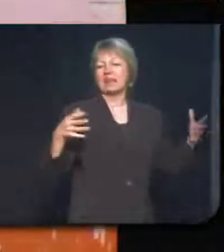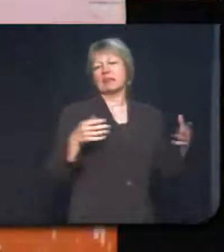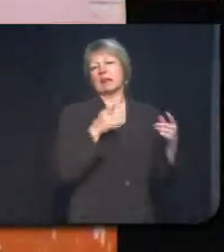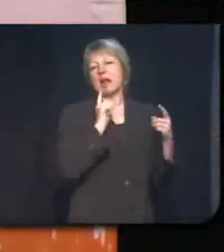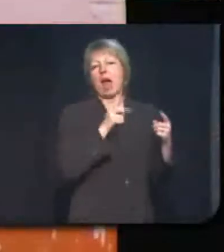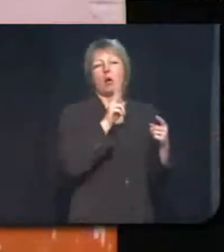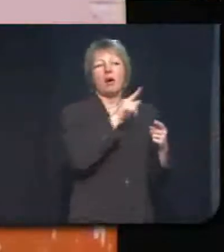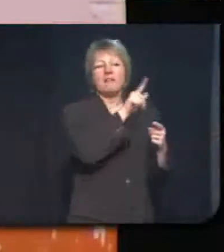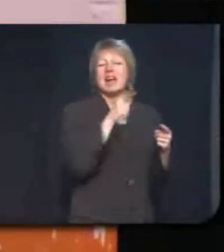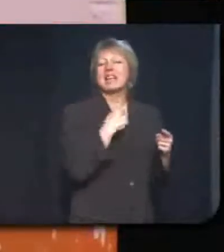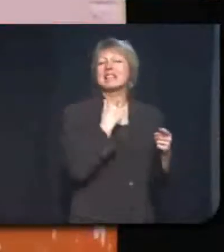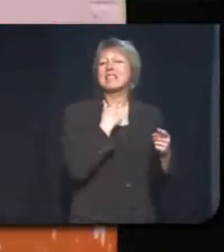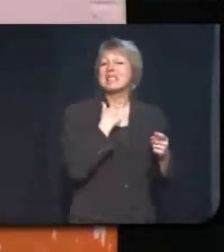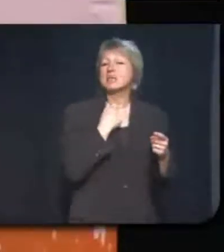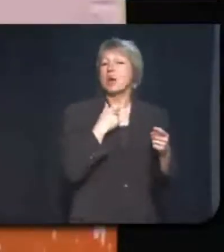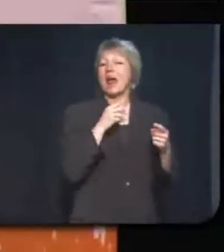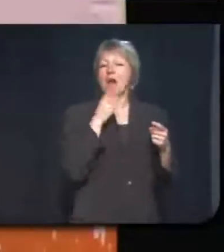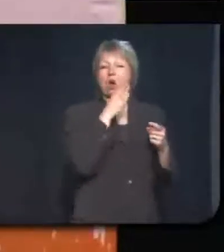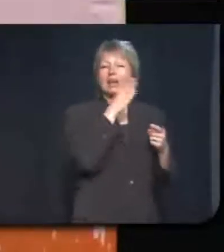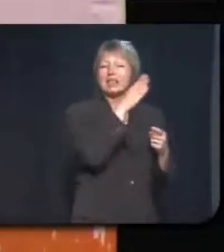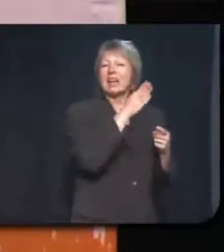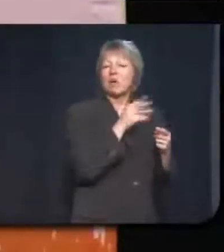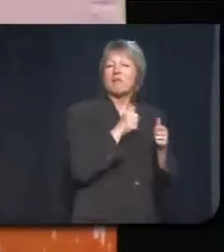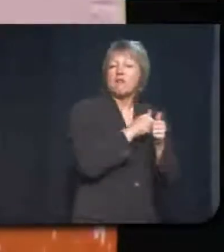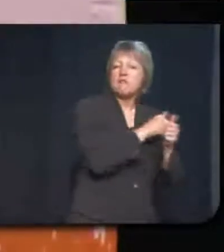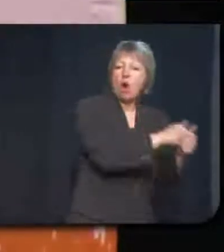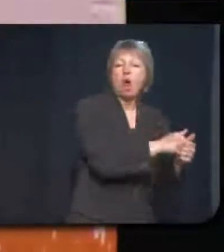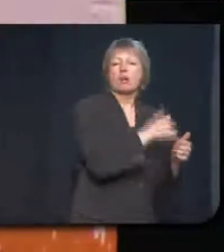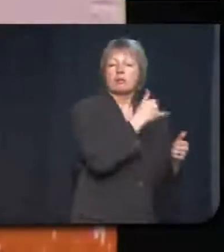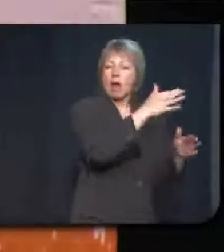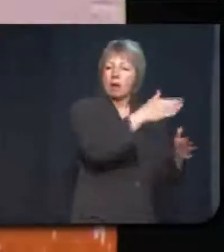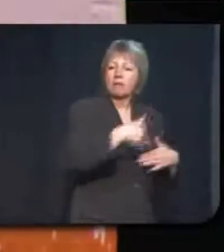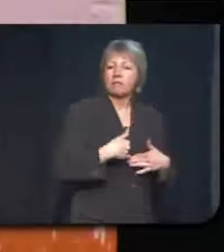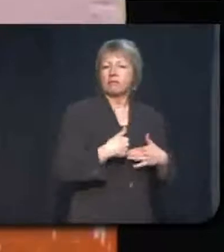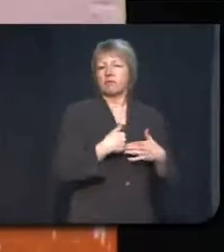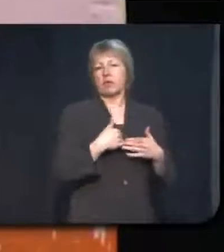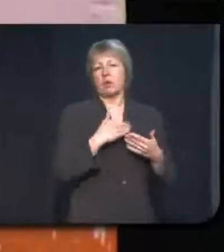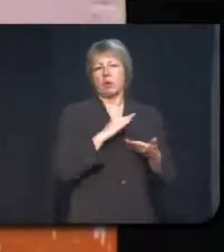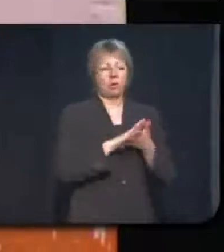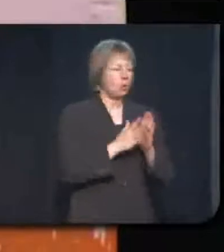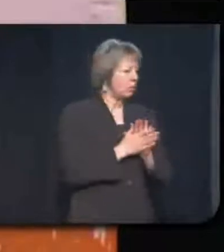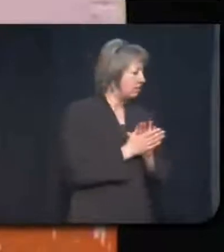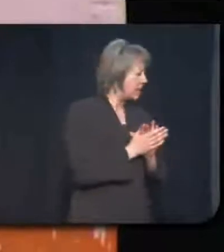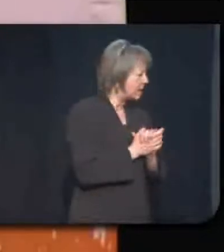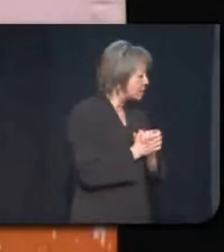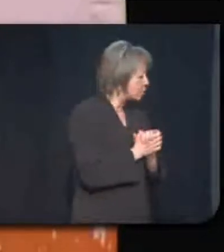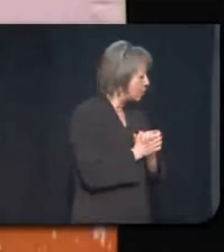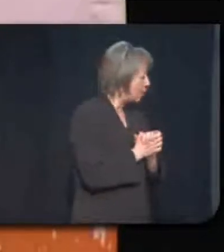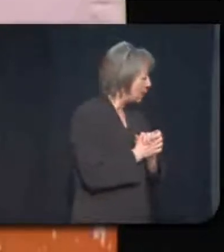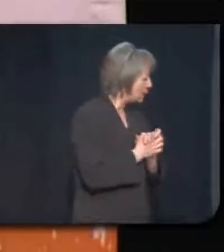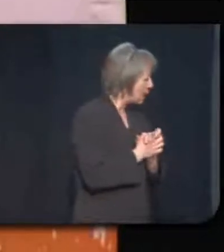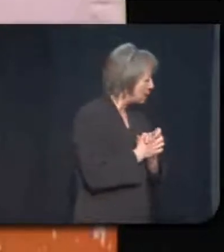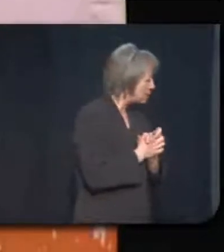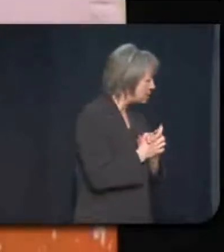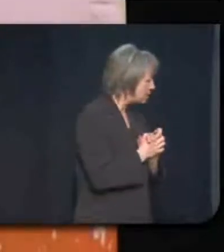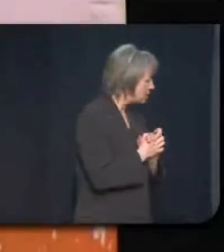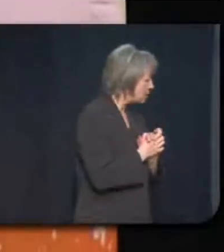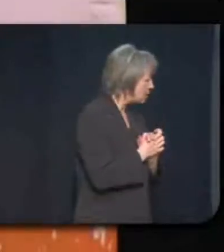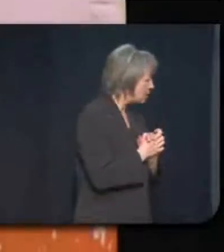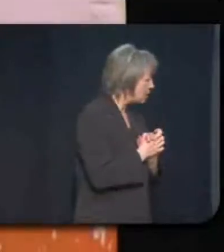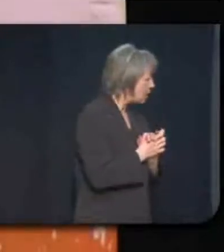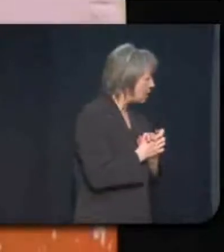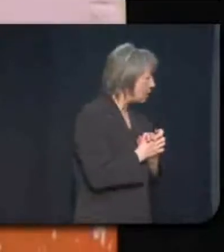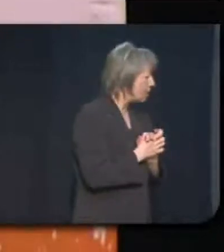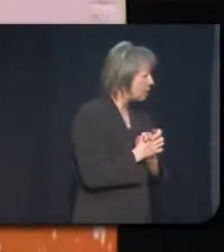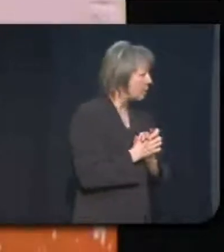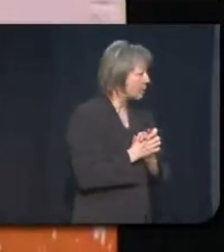von Identität oder Orientierung oder die Verfolgung wegen ethnischer Zugehörigkeit zum Beispiel dem Antrag ist ein Modul vorgestellt